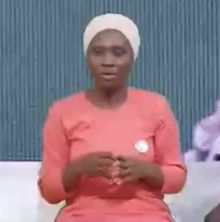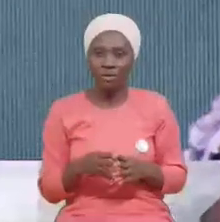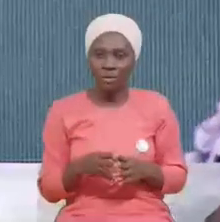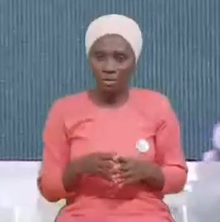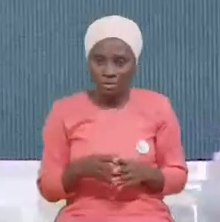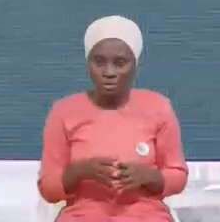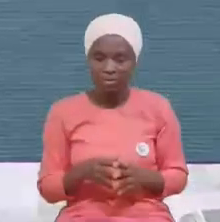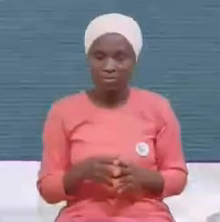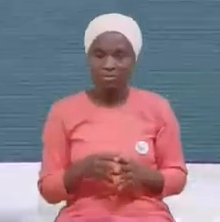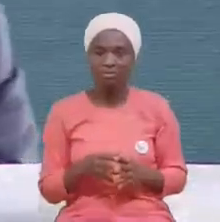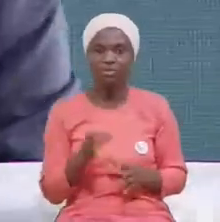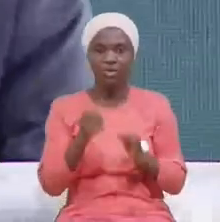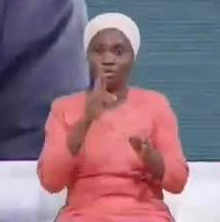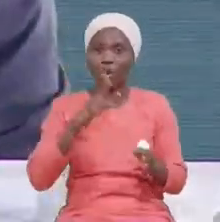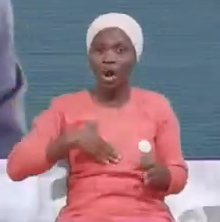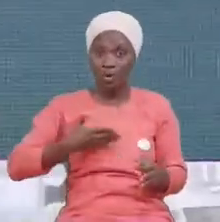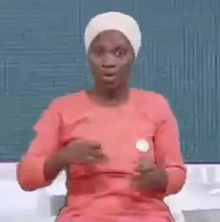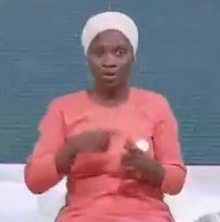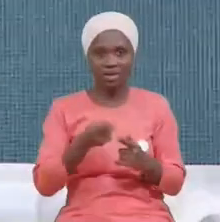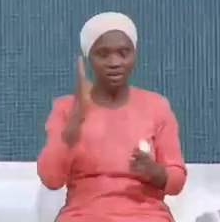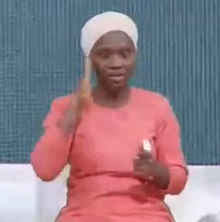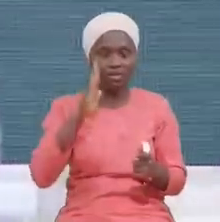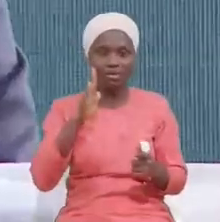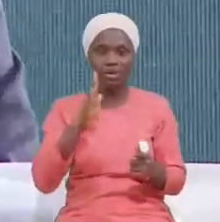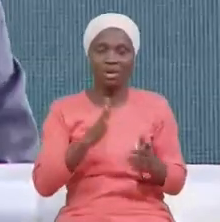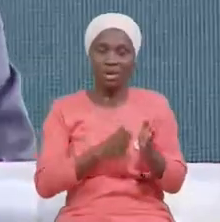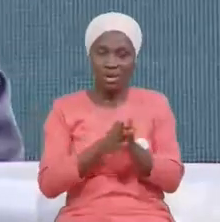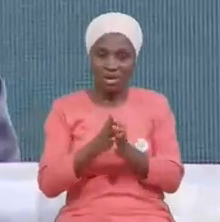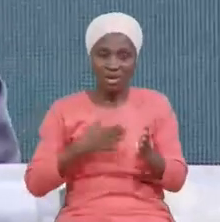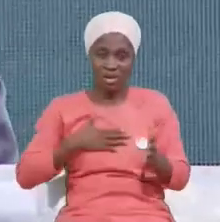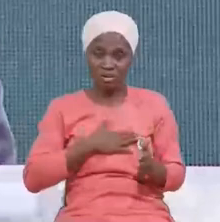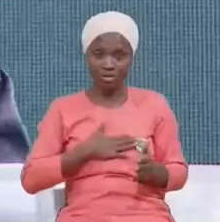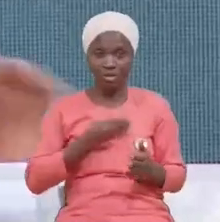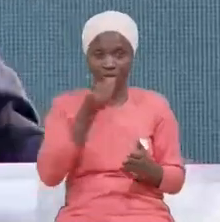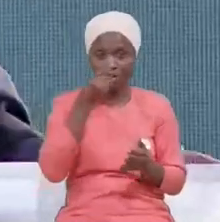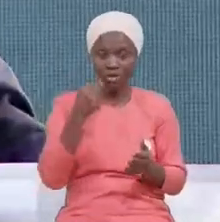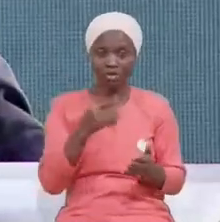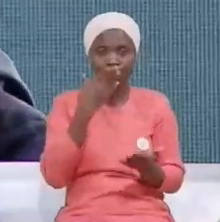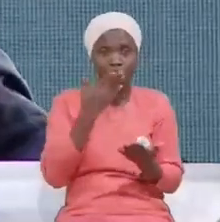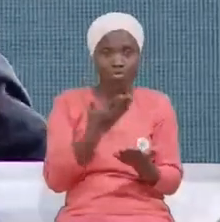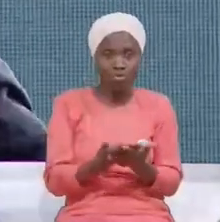Si vous avez la bonne volonté, vous êtes docile, vous mangerez les meilleures productions du pays.